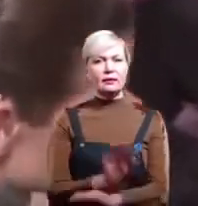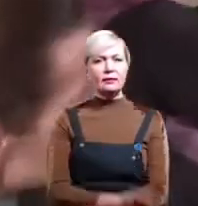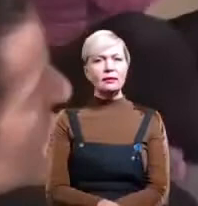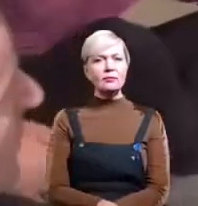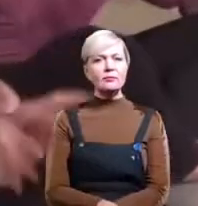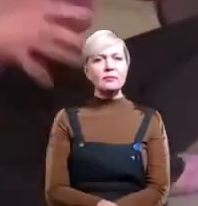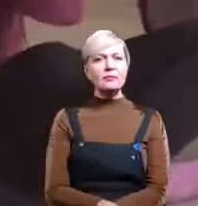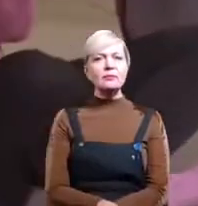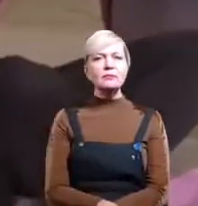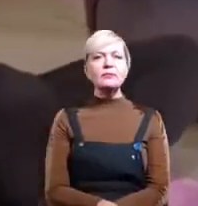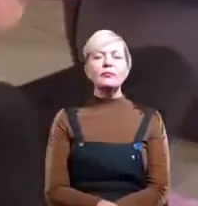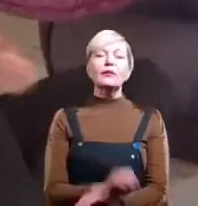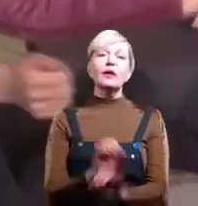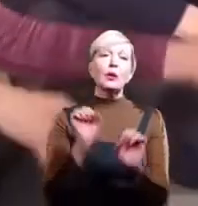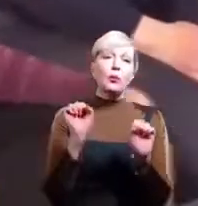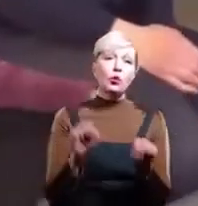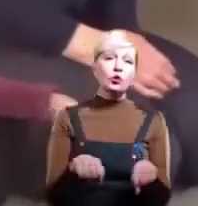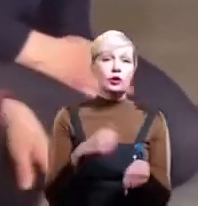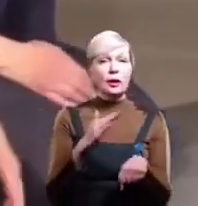А можна, пожалуйста,